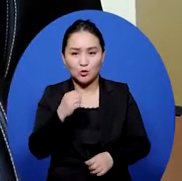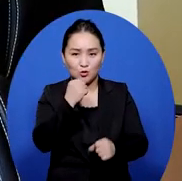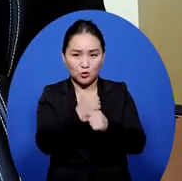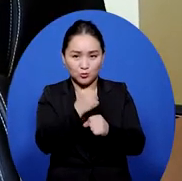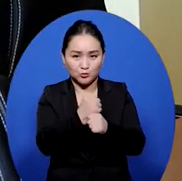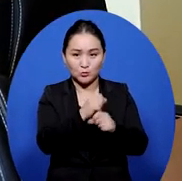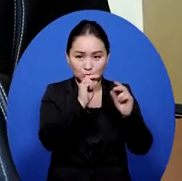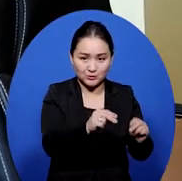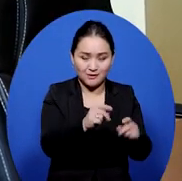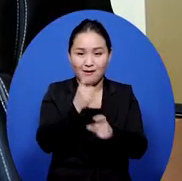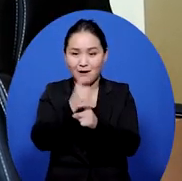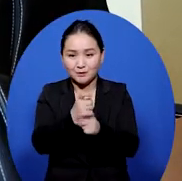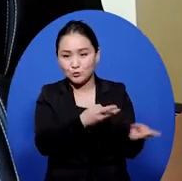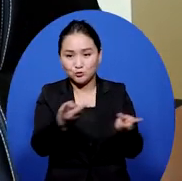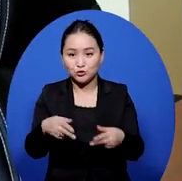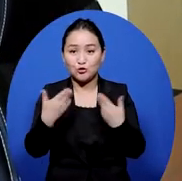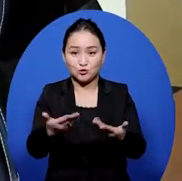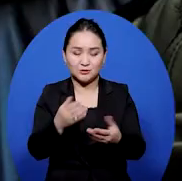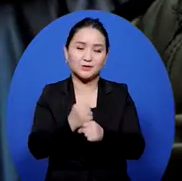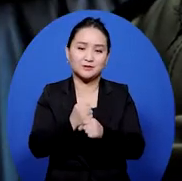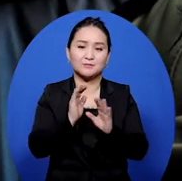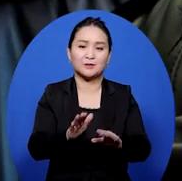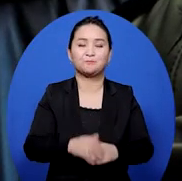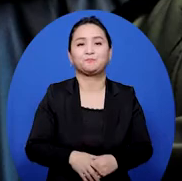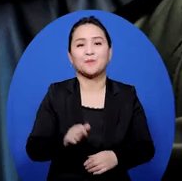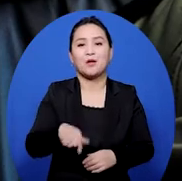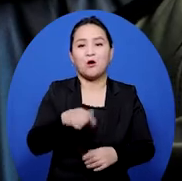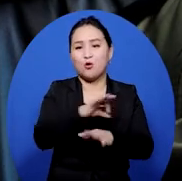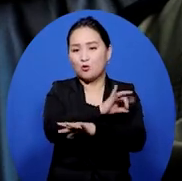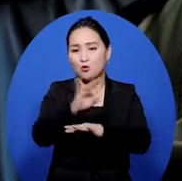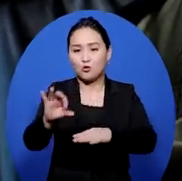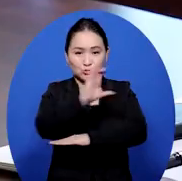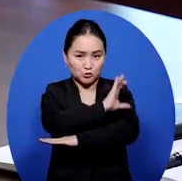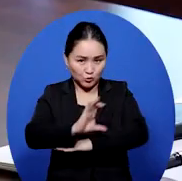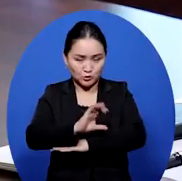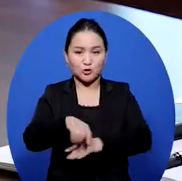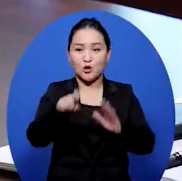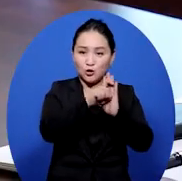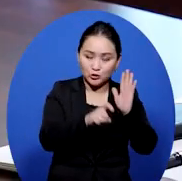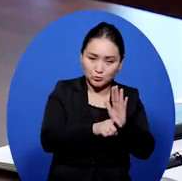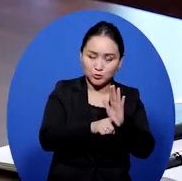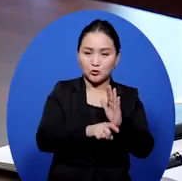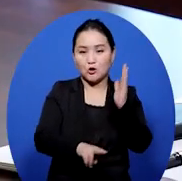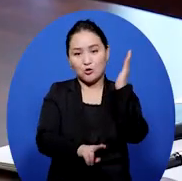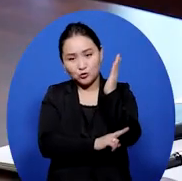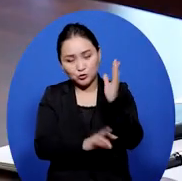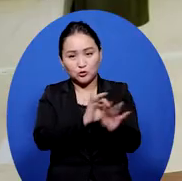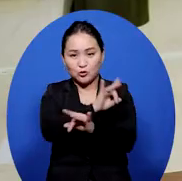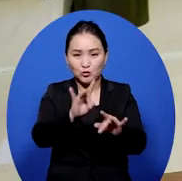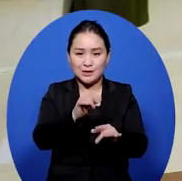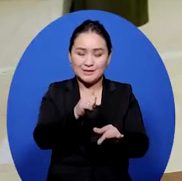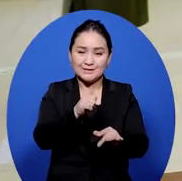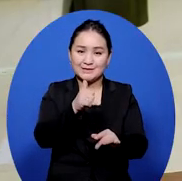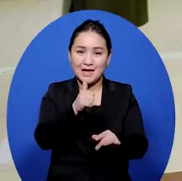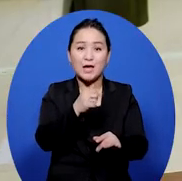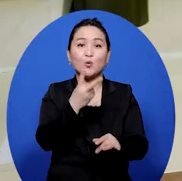болон халамжийн үйлчлэгээр үзүүлэн ажиллажээ. Үүнд олон төрлийн сургалтууд, хөтөлбөрүүд, удирдлагууд, сайн үйлсийн аянууд,